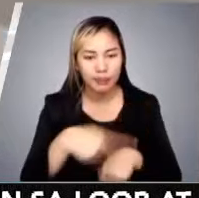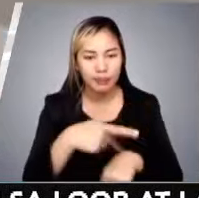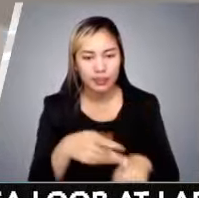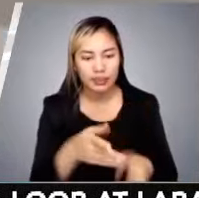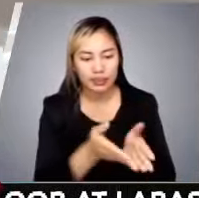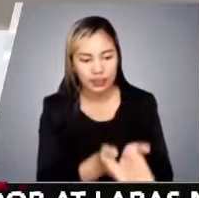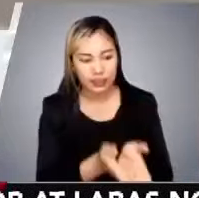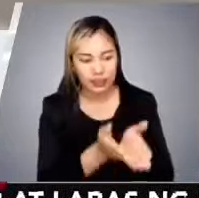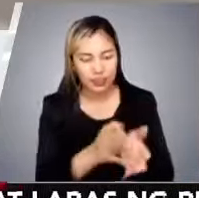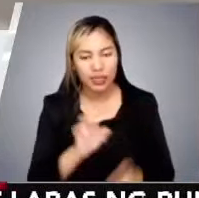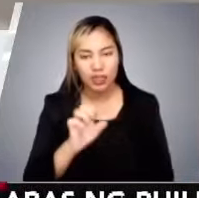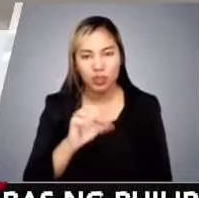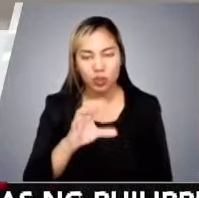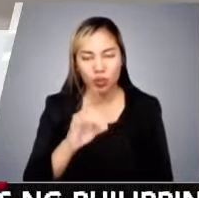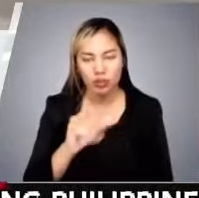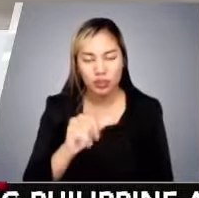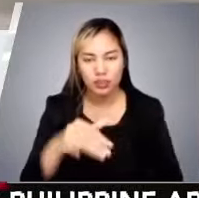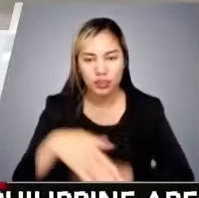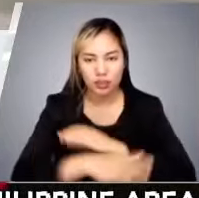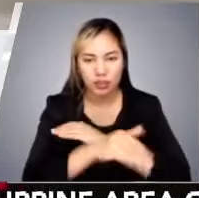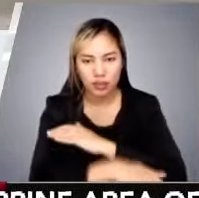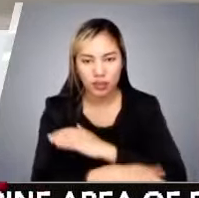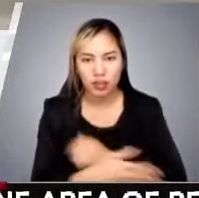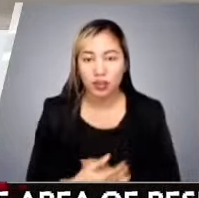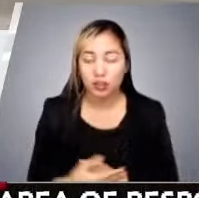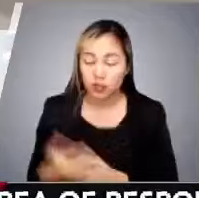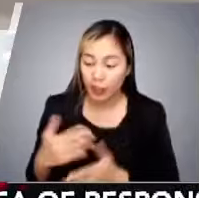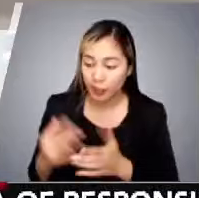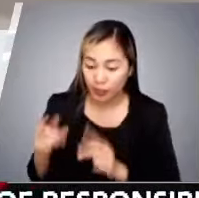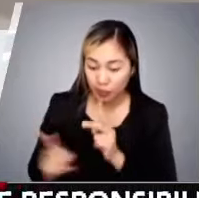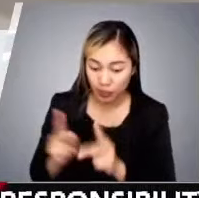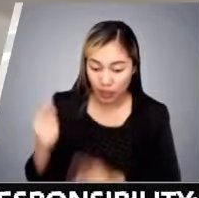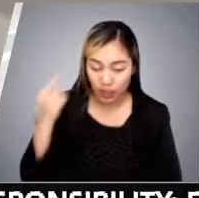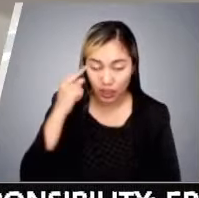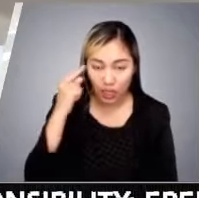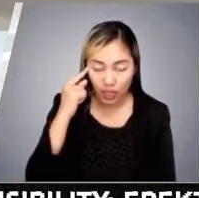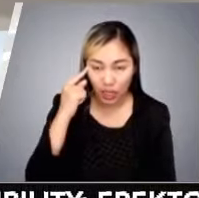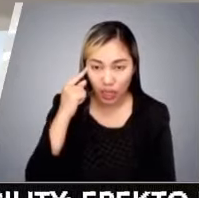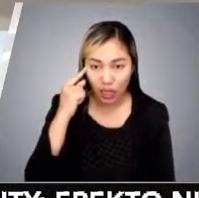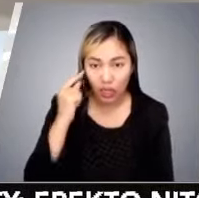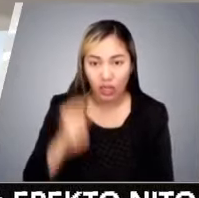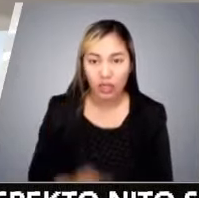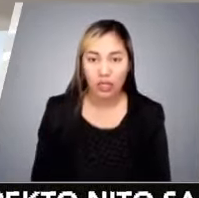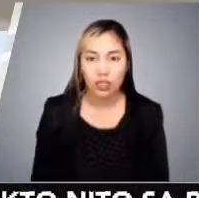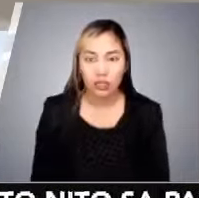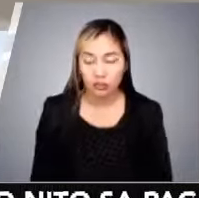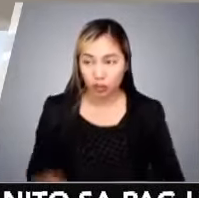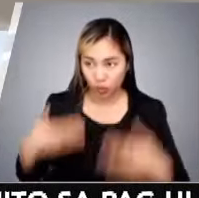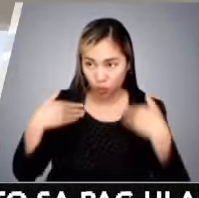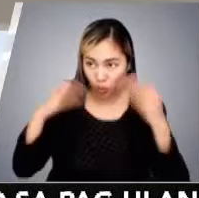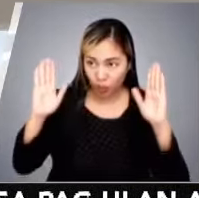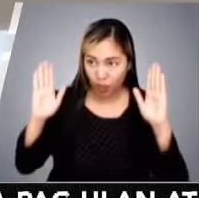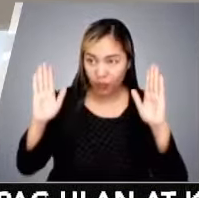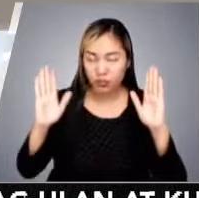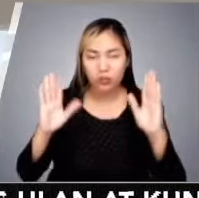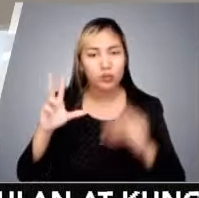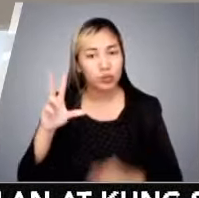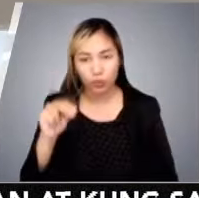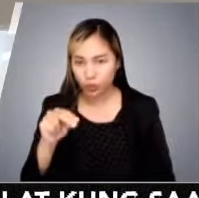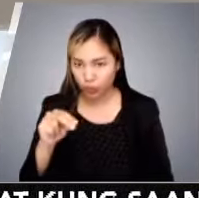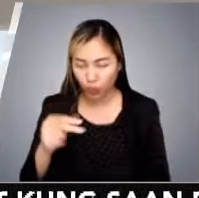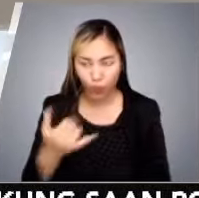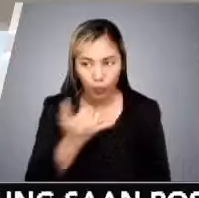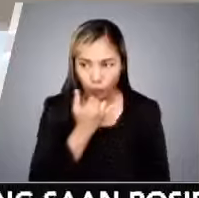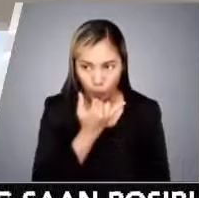Kasi ang iniisip kasi ng kababayan natin dahil yung Malaysian ay ginigap na natin yung hindi. Mali yung ganun pananaw.